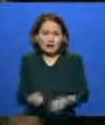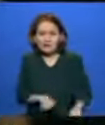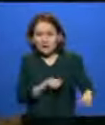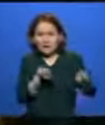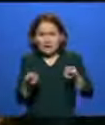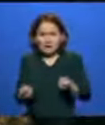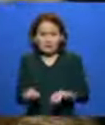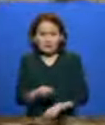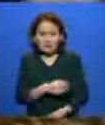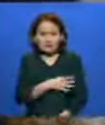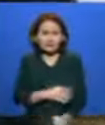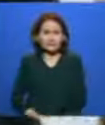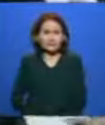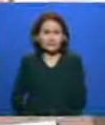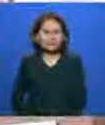деген шешім қабылдаған.